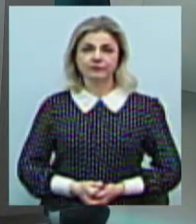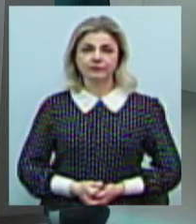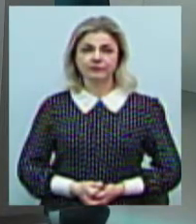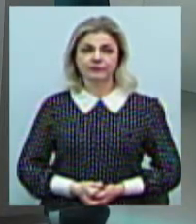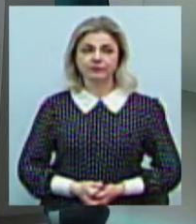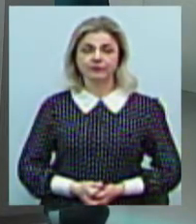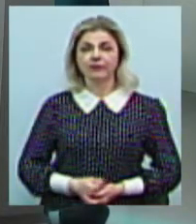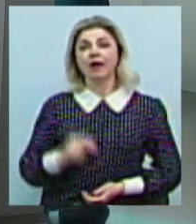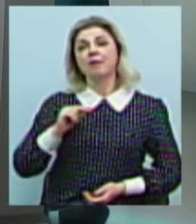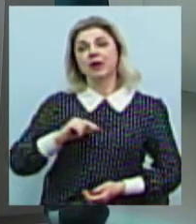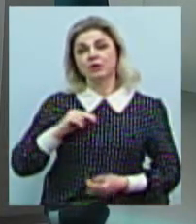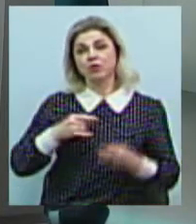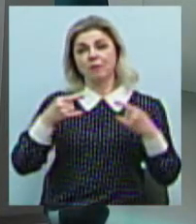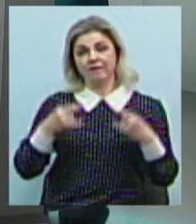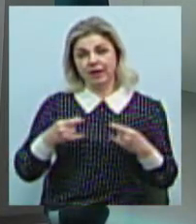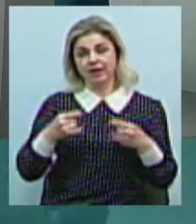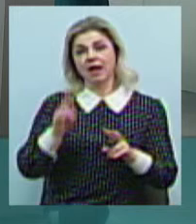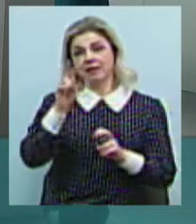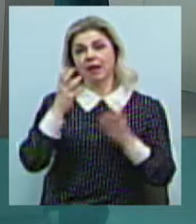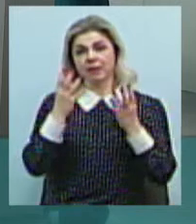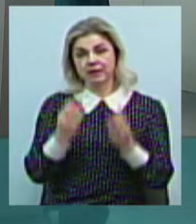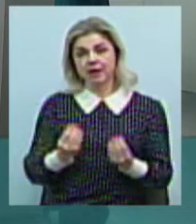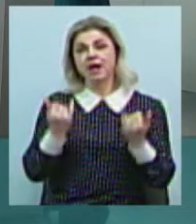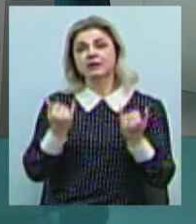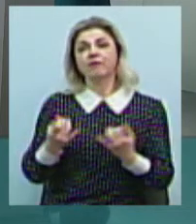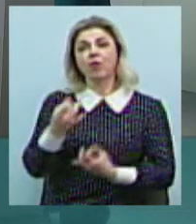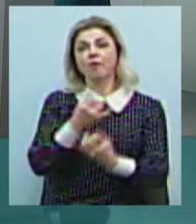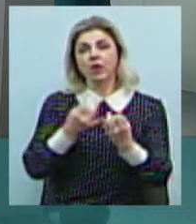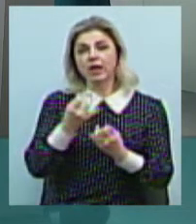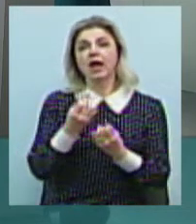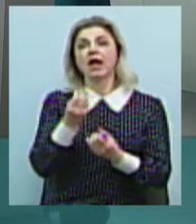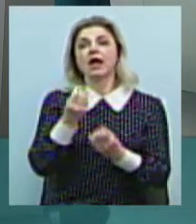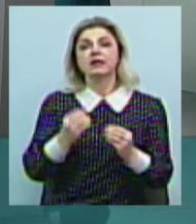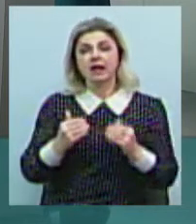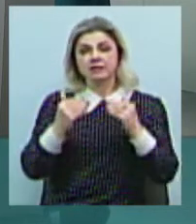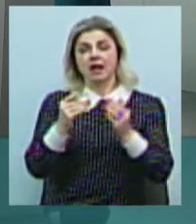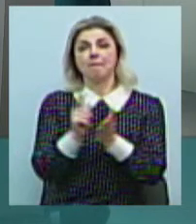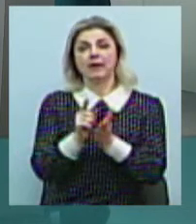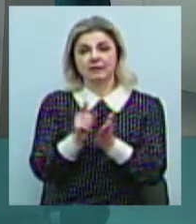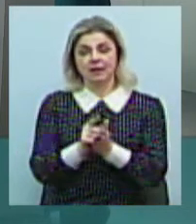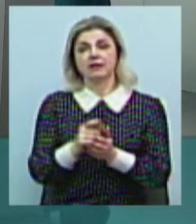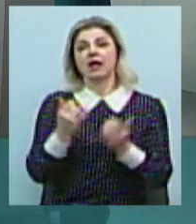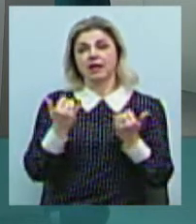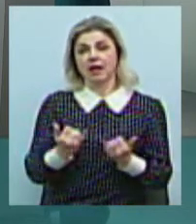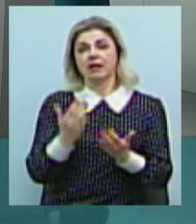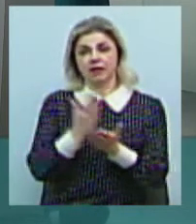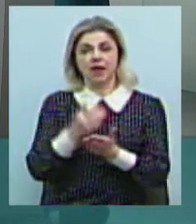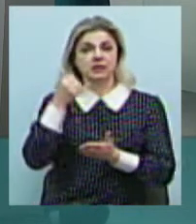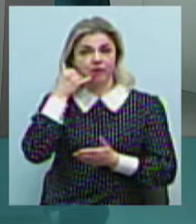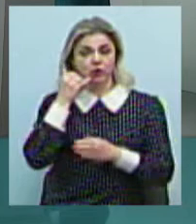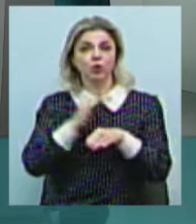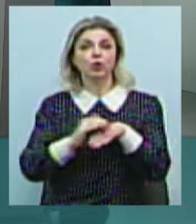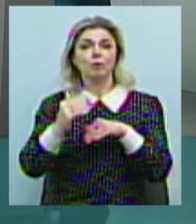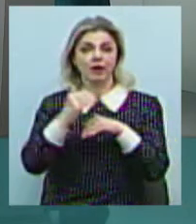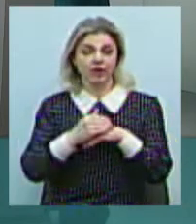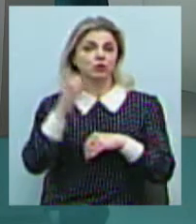Ми працюємо в прямому ефірі. Це тема дня. І сьогодні ми обговорюємо індексацію пенсійних виплат. У нас є дзвінок. Алло, добрий вечір. Ви в